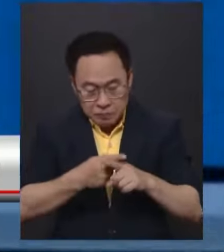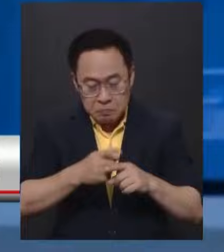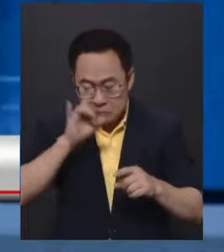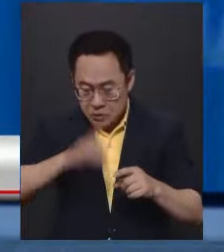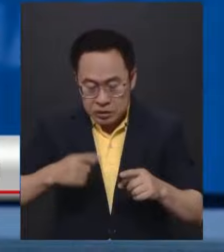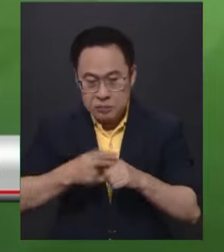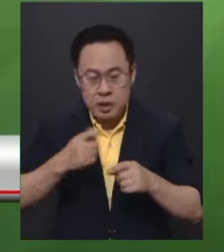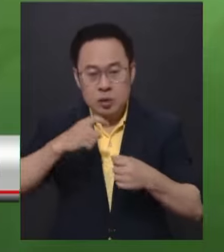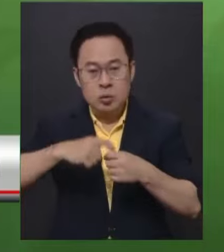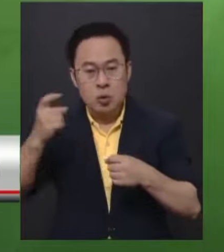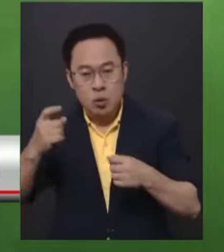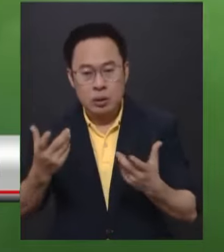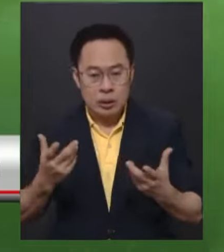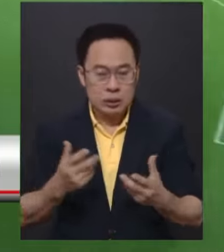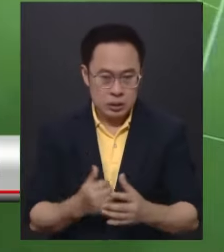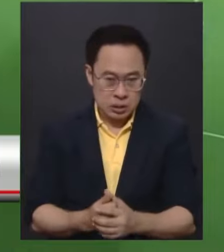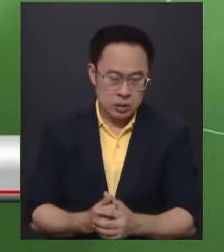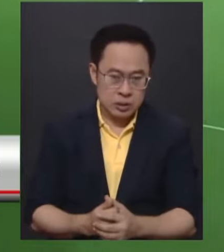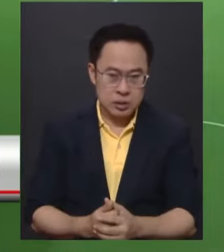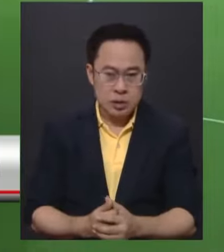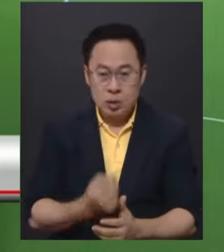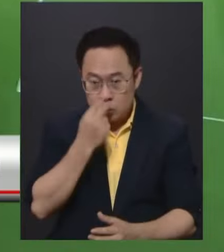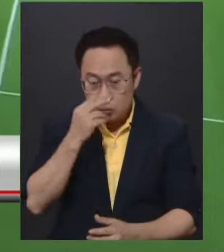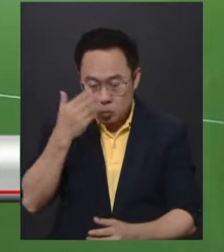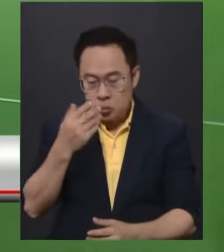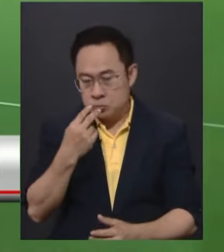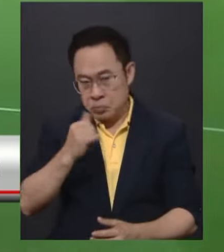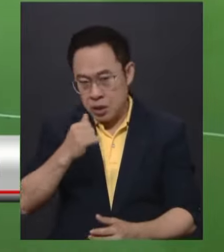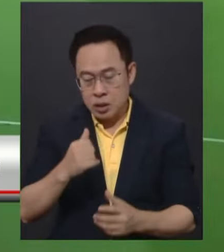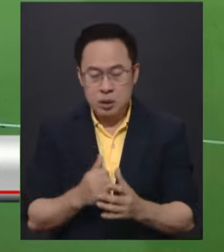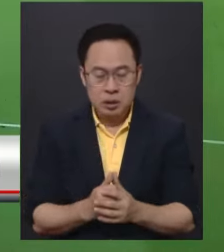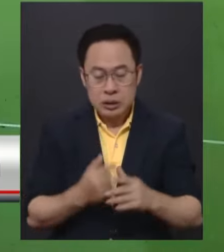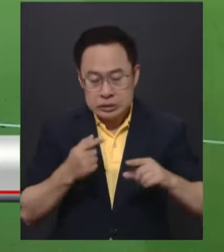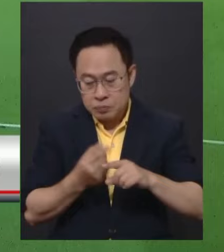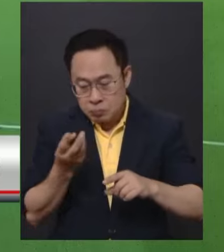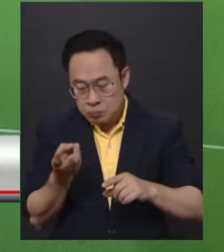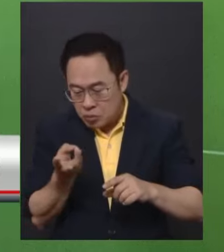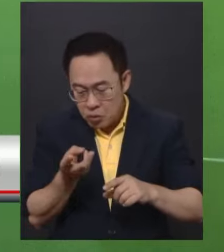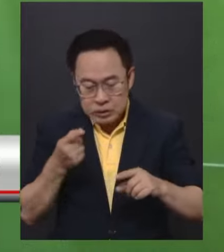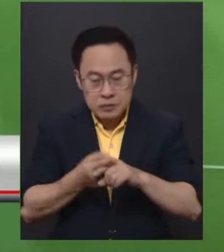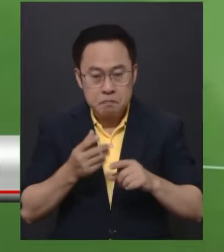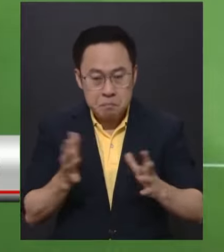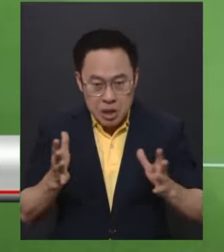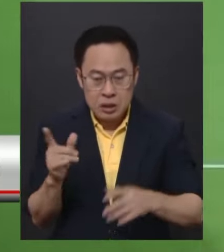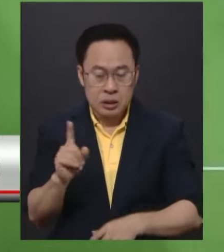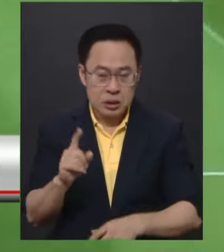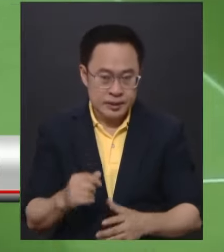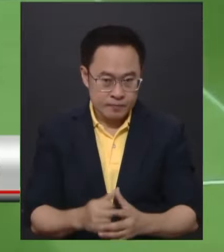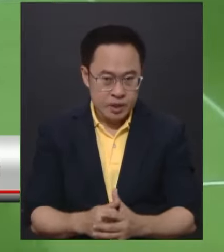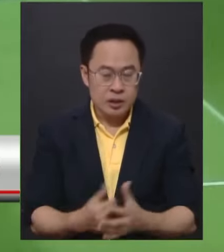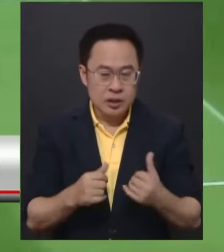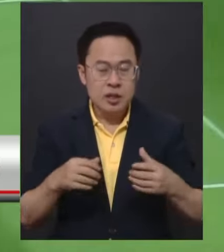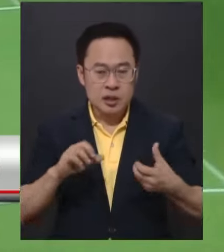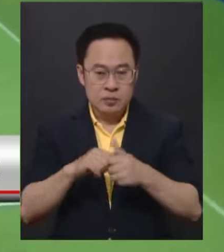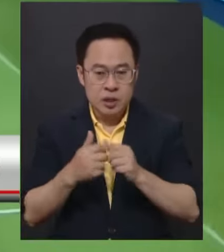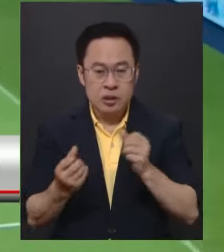บางทีอาจจะรู้ตัวอาจจะเจ็บไม่มากแต่ว่าก็ขอเปลี่ยนตัวออกก็เป็นไปได ้ ก็ต้องรอทาง BG ออกมายืนยันด้วยนะครับแต่ว่าก็ถือว่าเป็นเรื่องที่อาจจะน่าตกใ